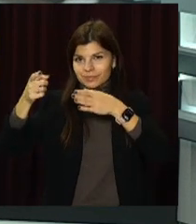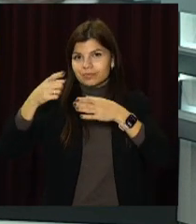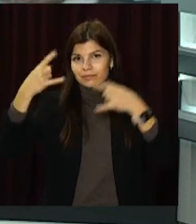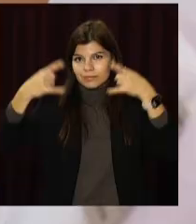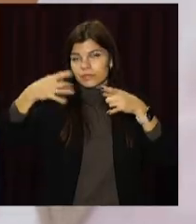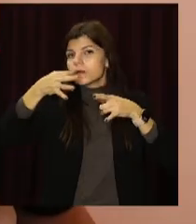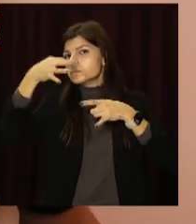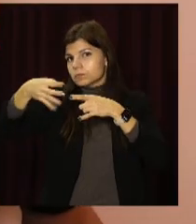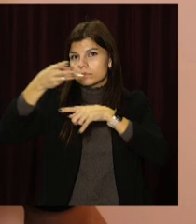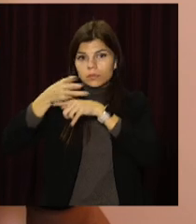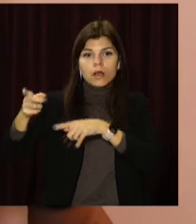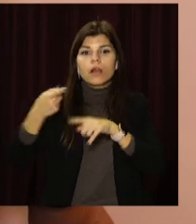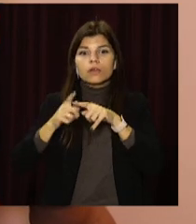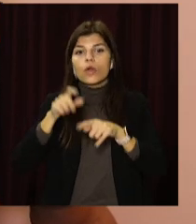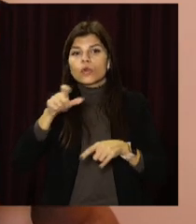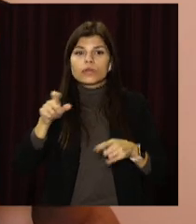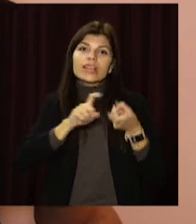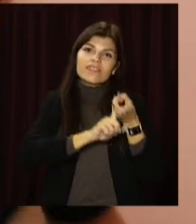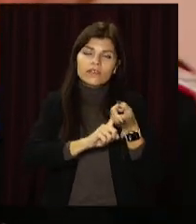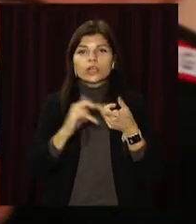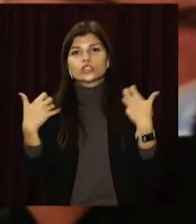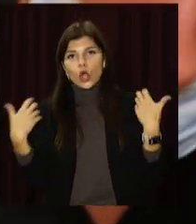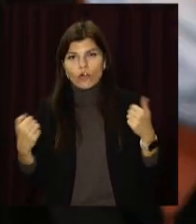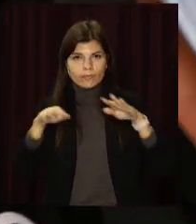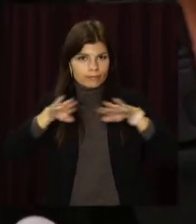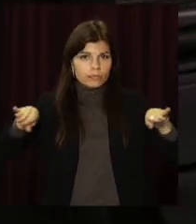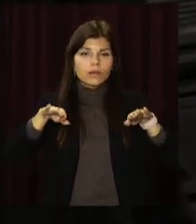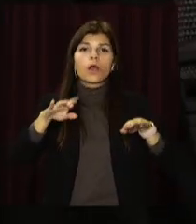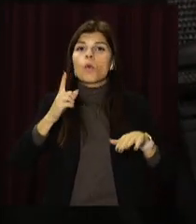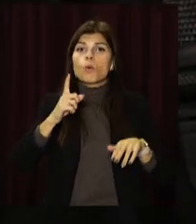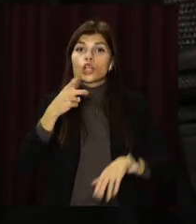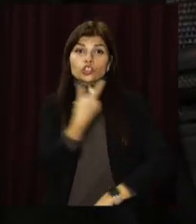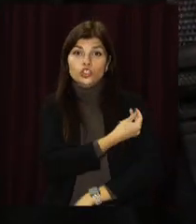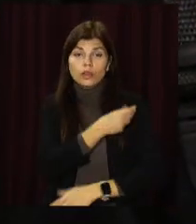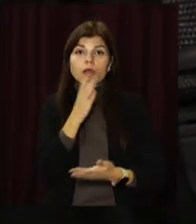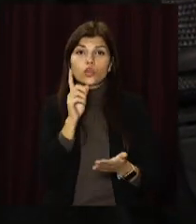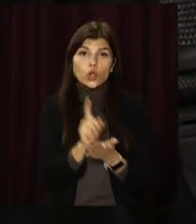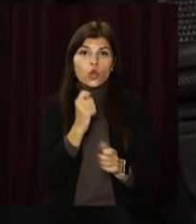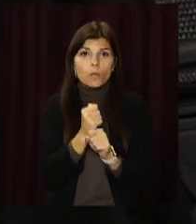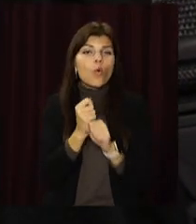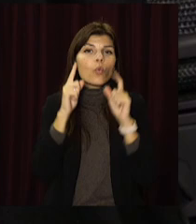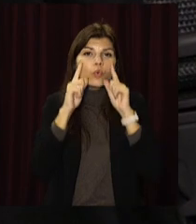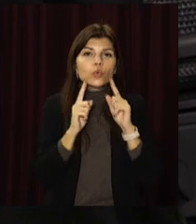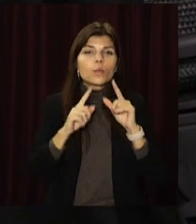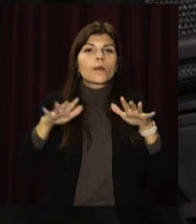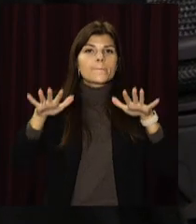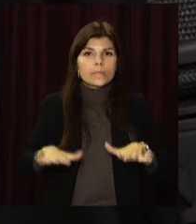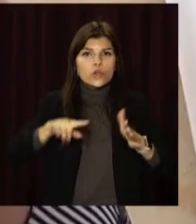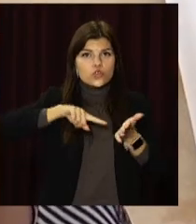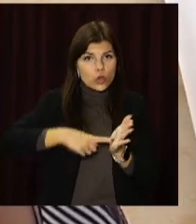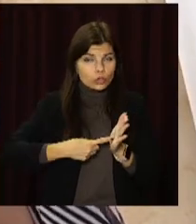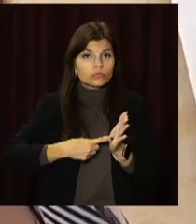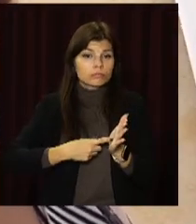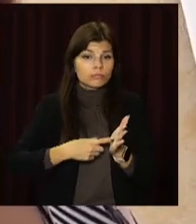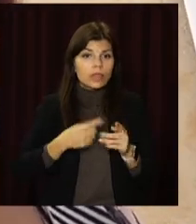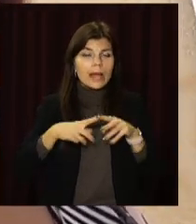Це обмежить контакт здорових людей з інфікованими пацієнтами. Адже щеплення мають робити в комфортних та зручних умовах,